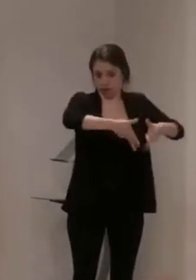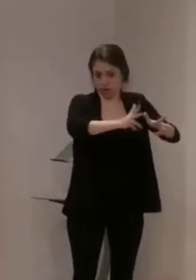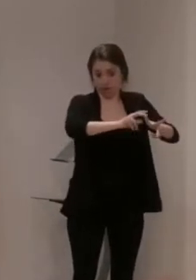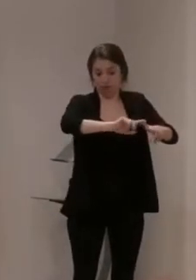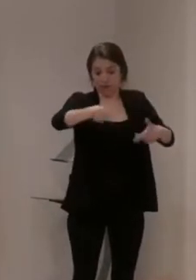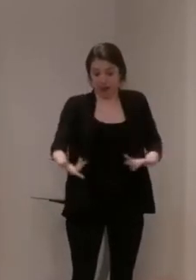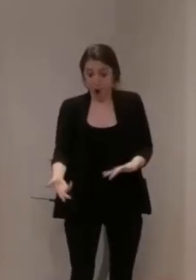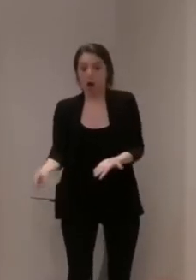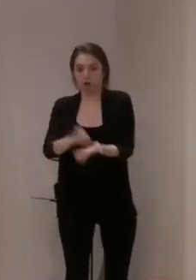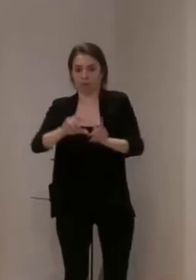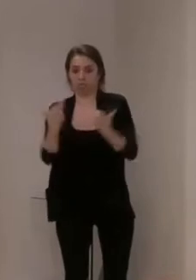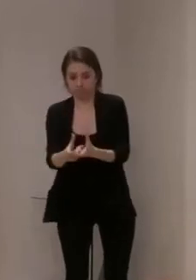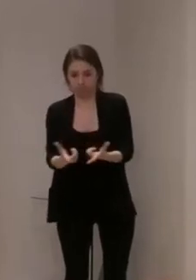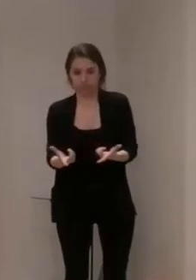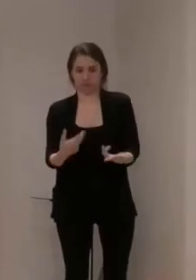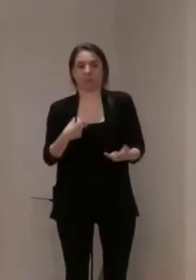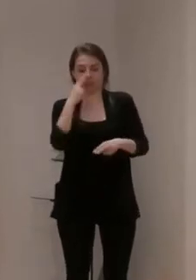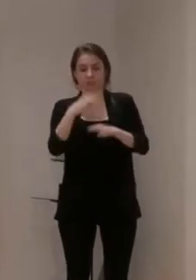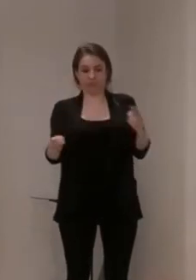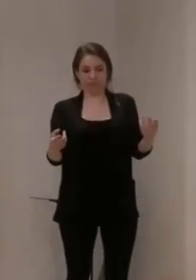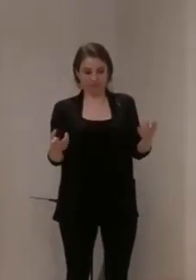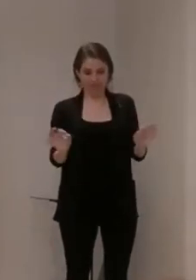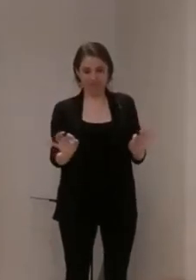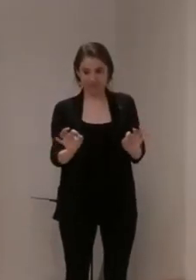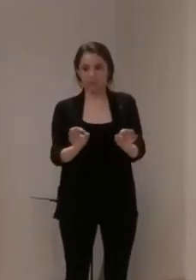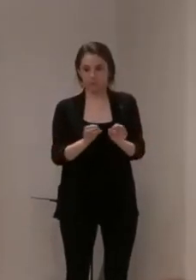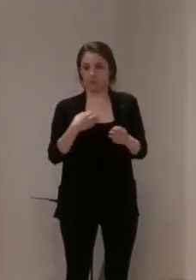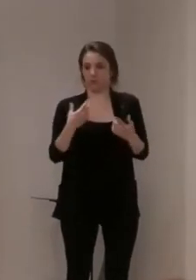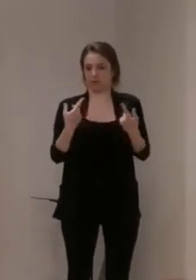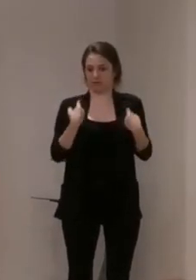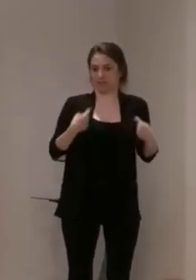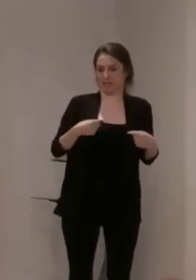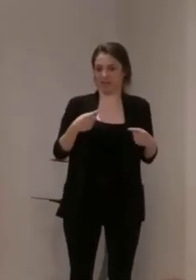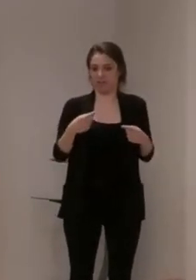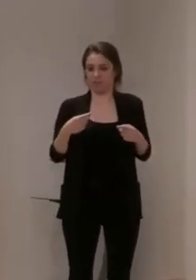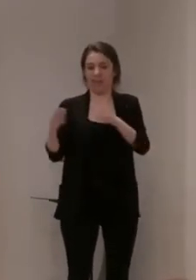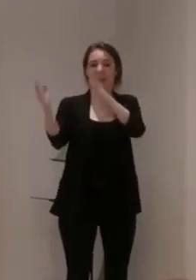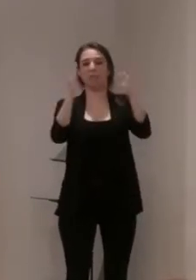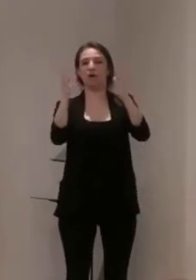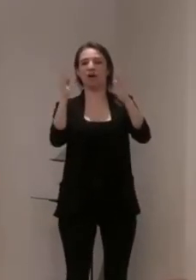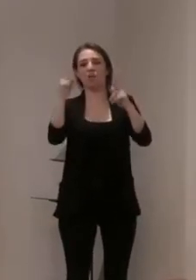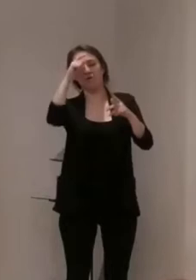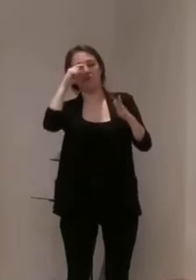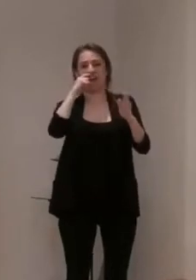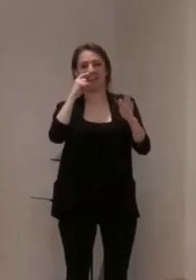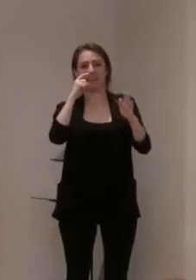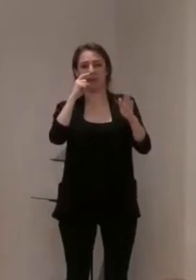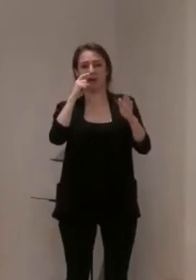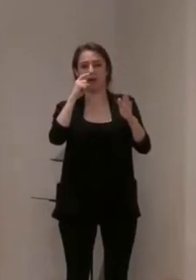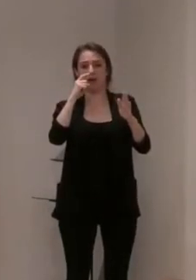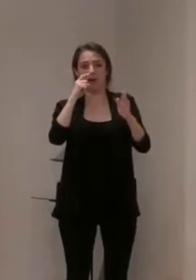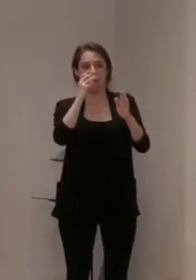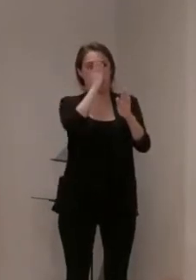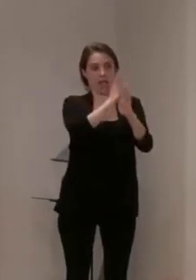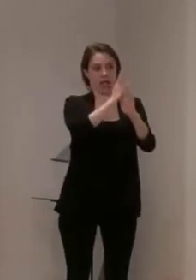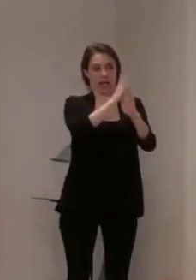Això és una qüestió, diguem, que... I una de les qüestions és que el règim, diguem, el franquisme passa de tenir